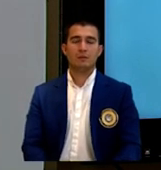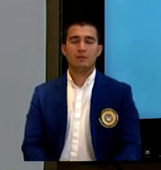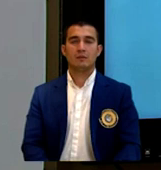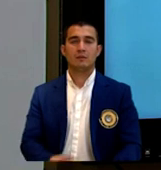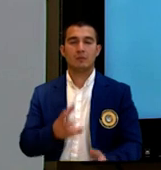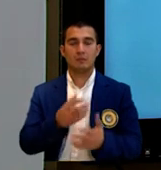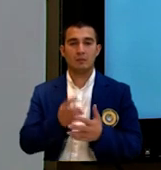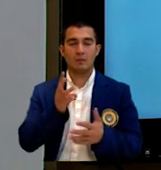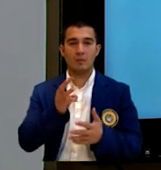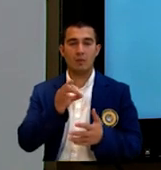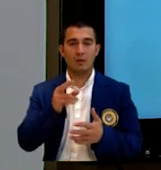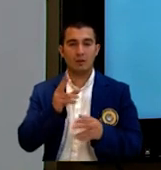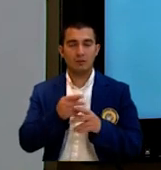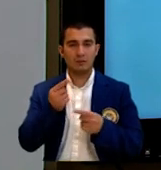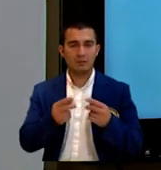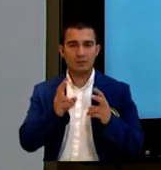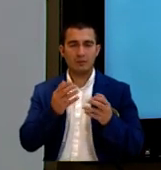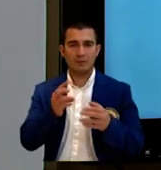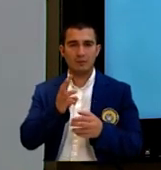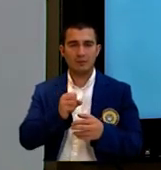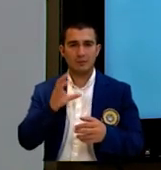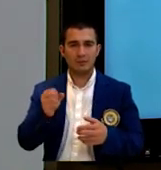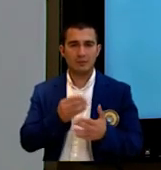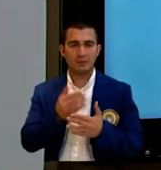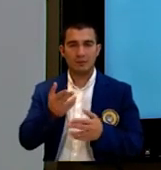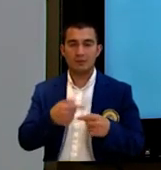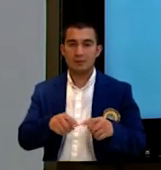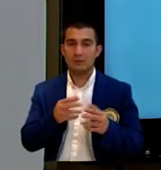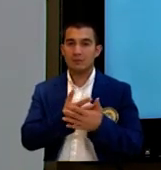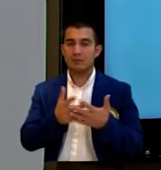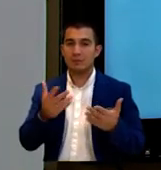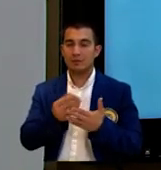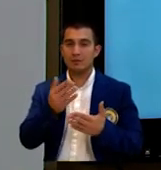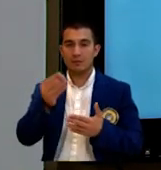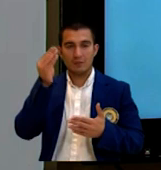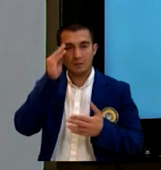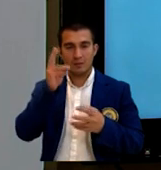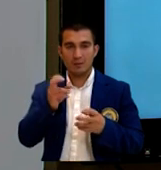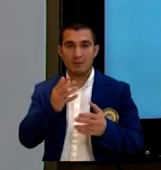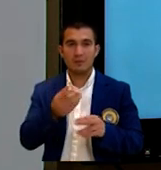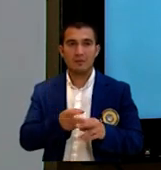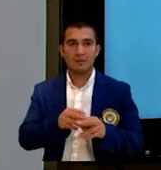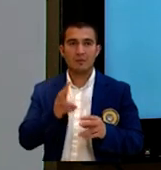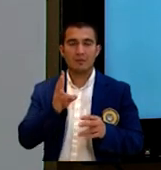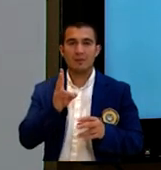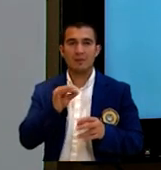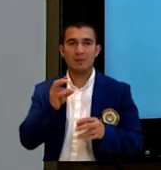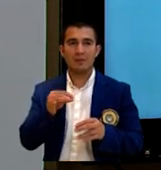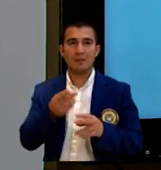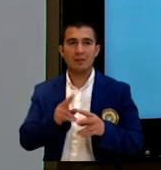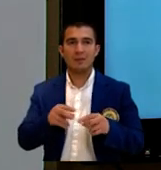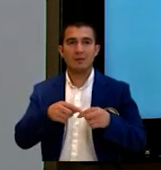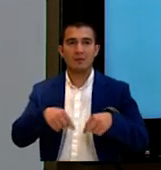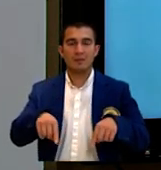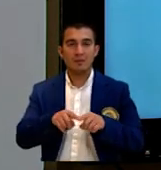Modda molekulasi massasining, ya'ni massa atom birligida ifodalangan qiymati nisbiy molekulyar massa deb